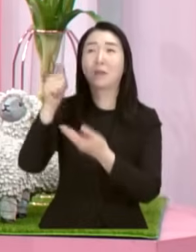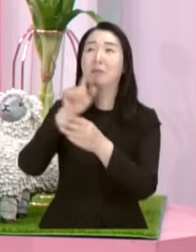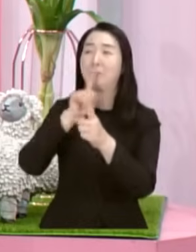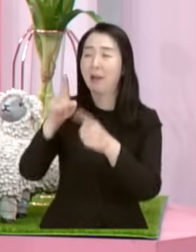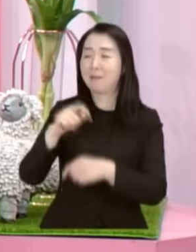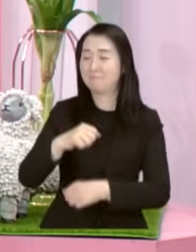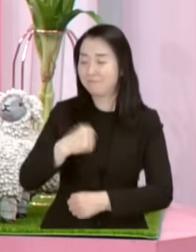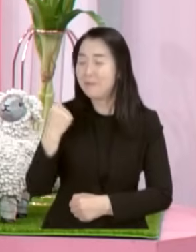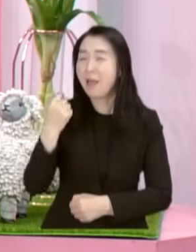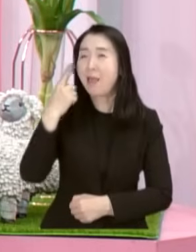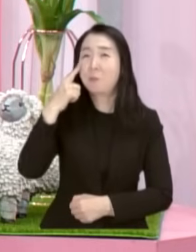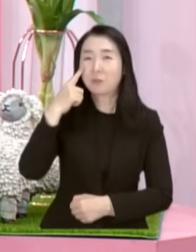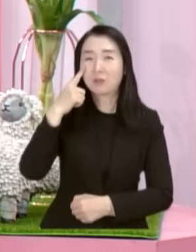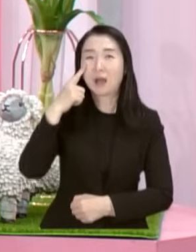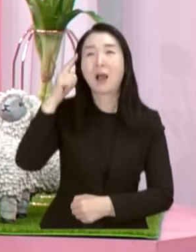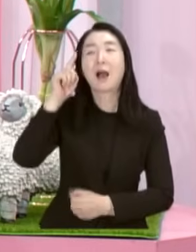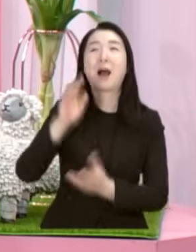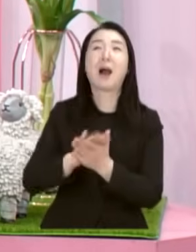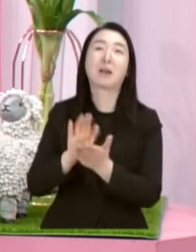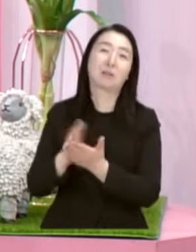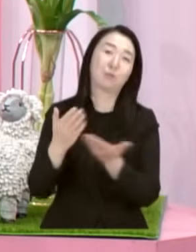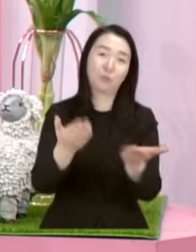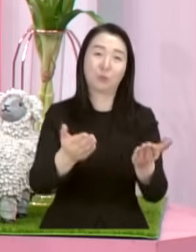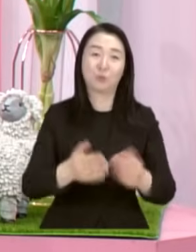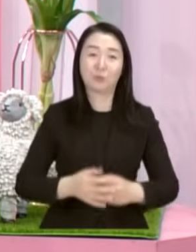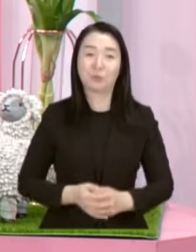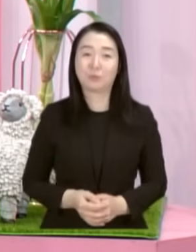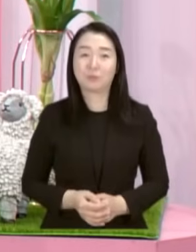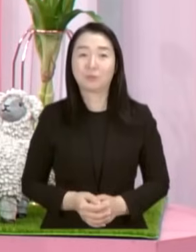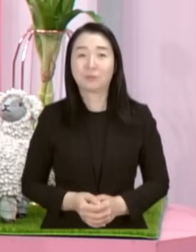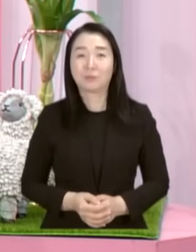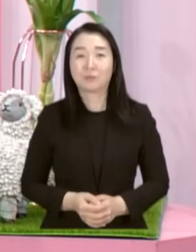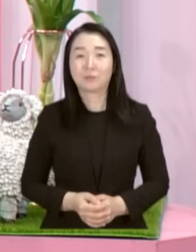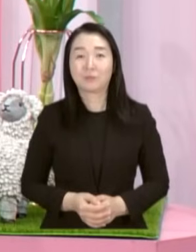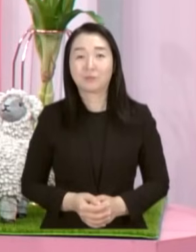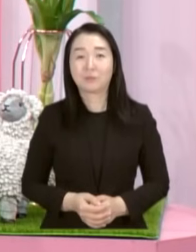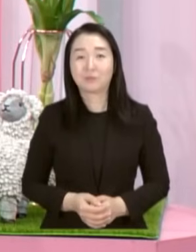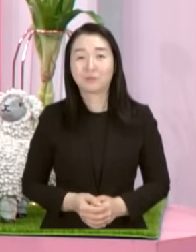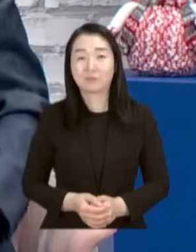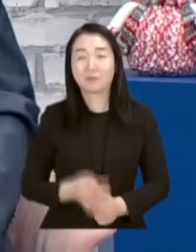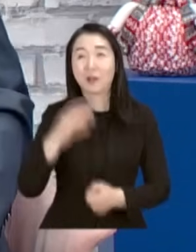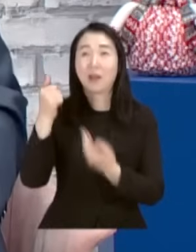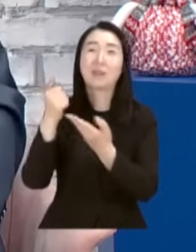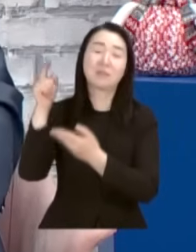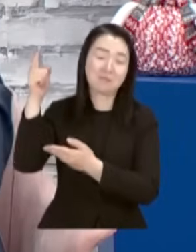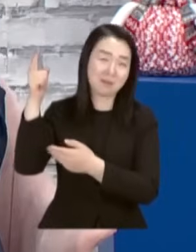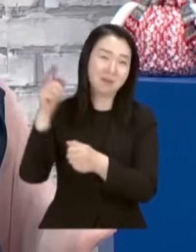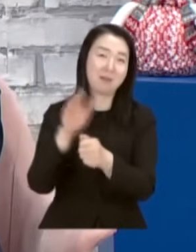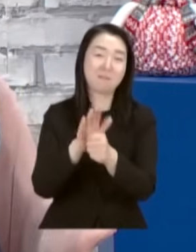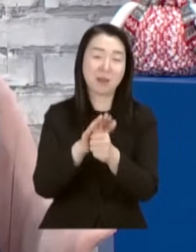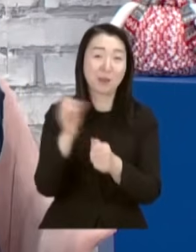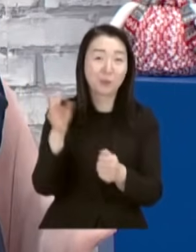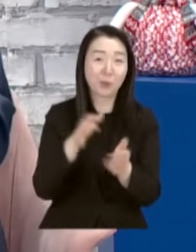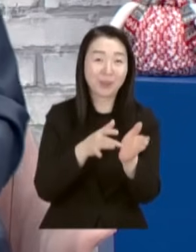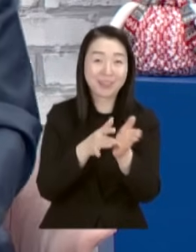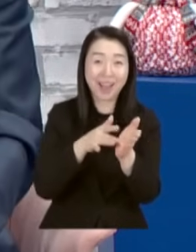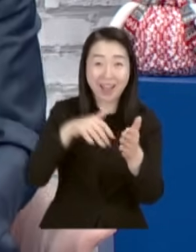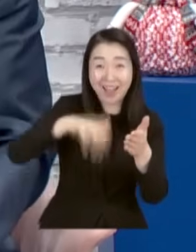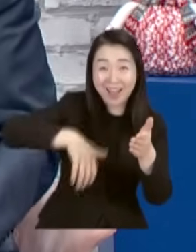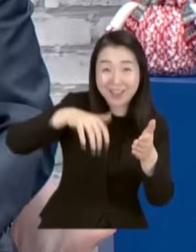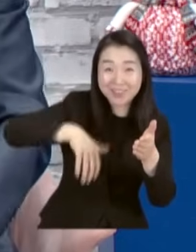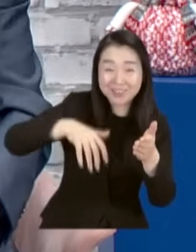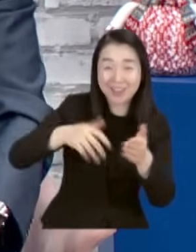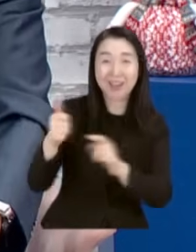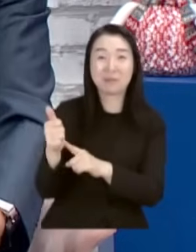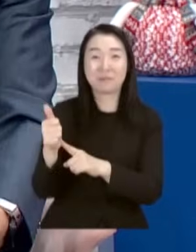네, 네. 하나님이 하는 일 그저 감탄하고 바라본 것뿐이에요. 오, 저분이 하나님. 하셨지 뭐 그 약촉해나 할아버지가. 약촉해나 할아버지